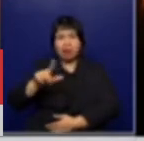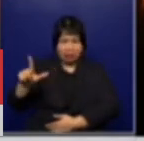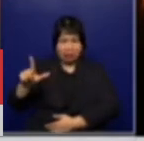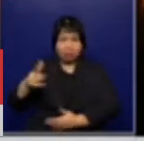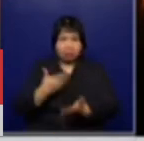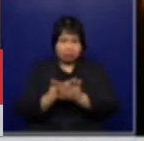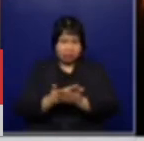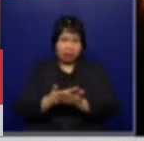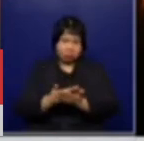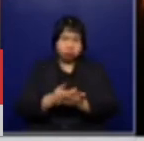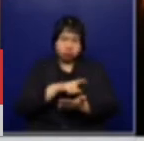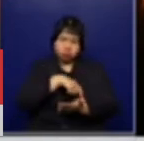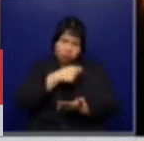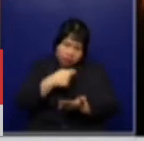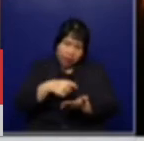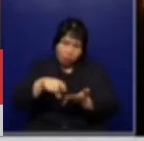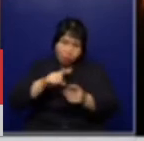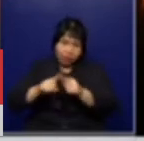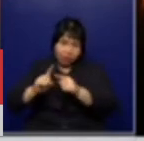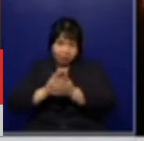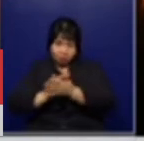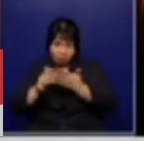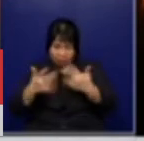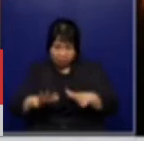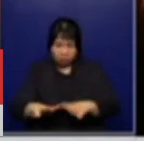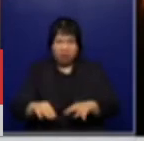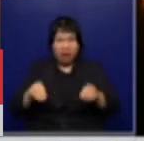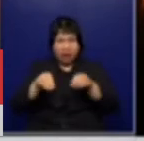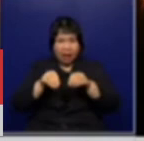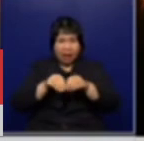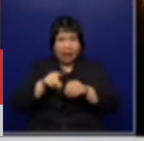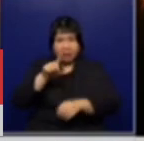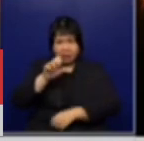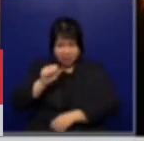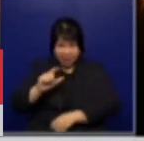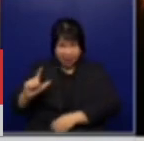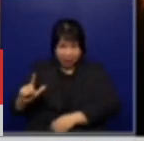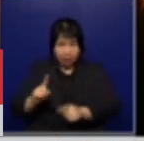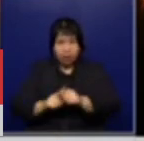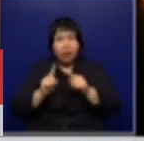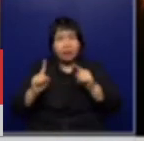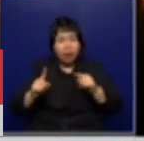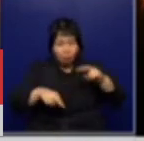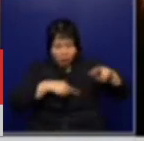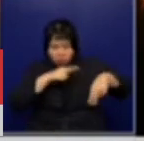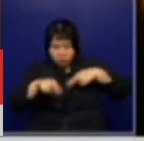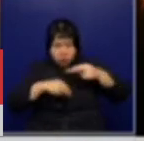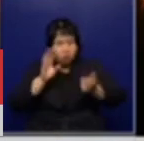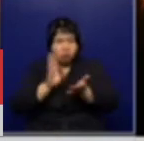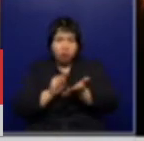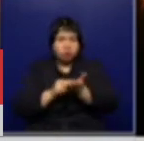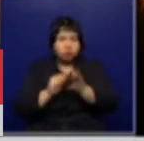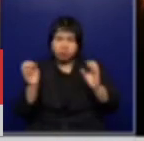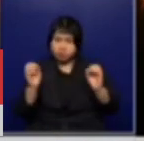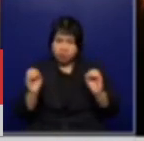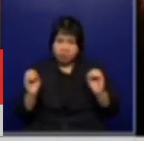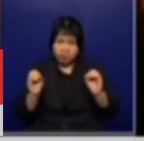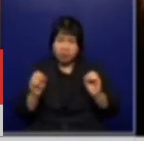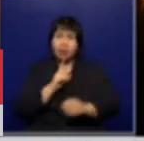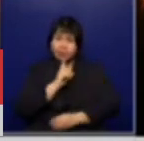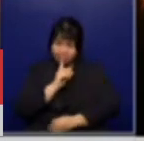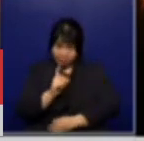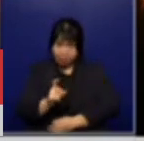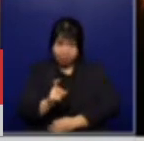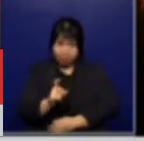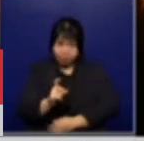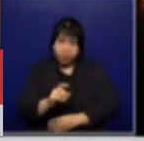ค่ะโครงการนี้ใช้งบประมาณไปเกือบแสนล้านบาทนะคะแต่กลับไม่สามารถตรวจสอบได้แบบนี้หมายความว่า